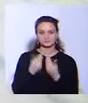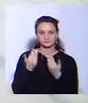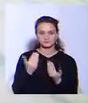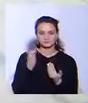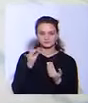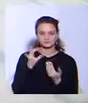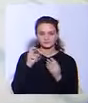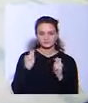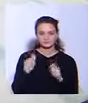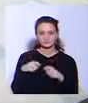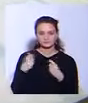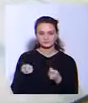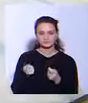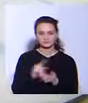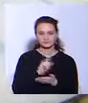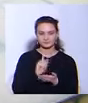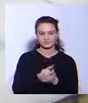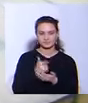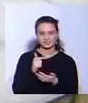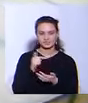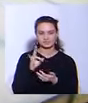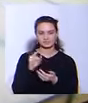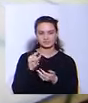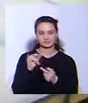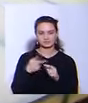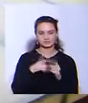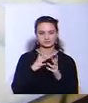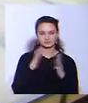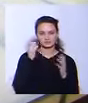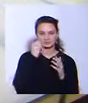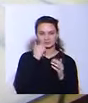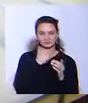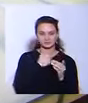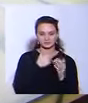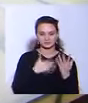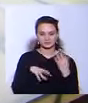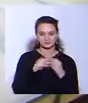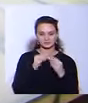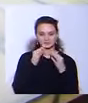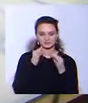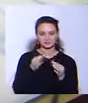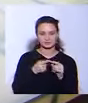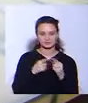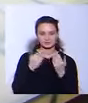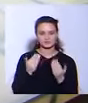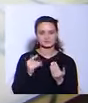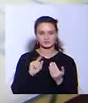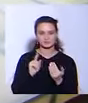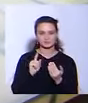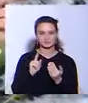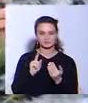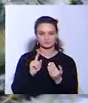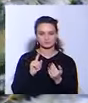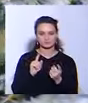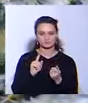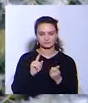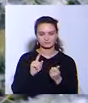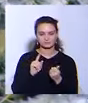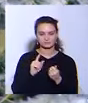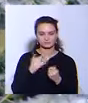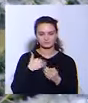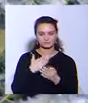კრისტე გადაეცი ჩვენგან გიგის და ნათიას. მე ძალიან დიდი მადლობა მინდა გითხრათ იმისათვის, რომ ბრძანეთ რაღაც ის ჩვენს